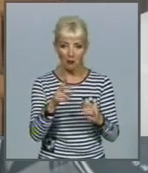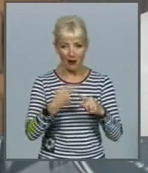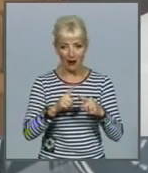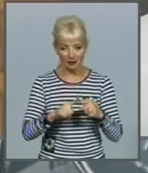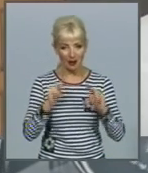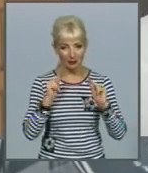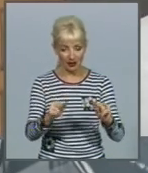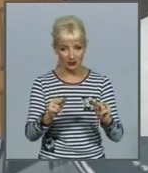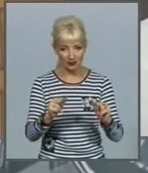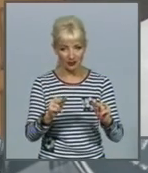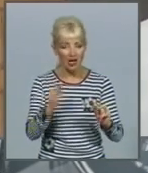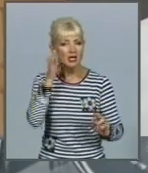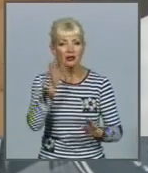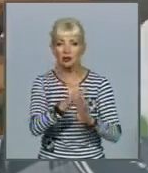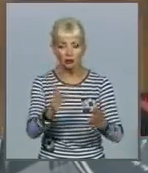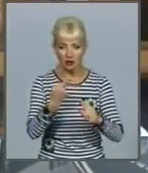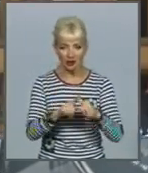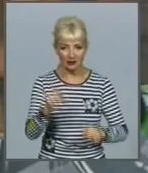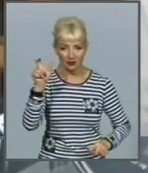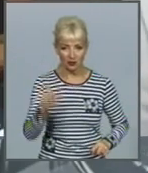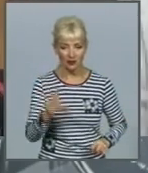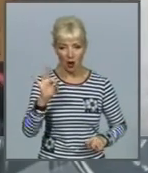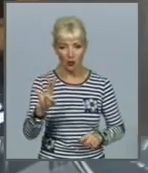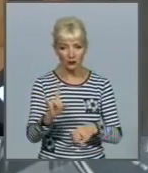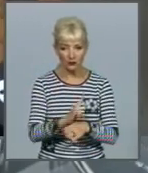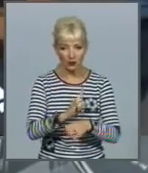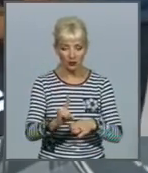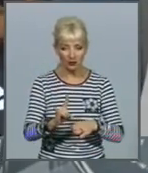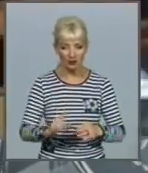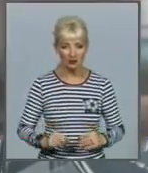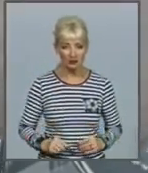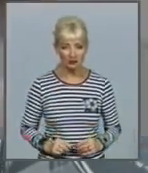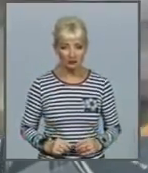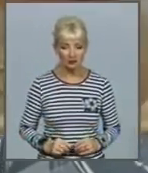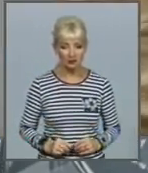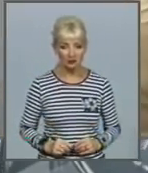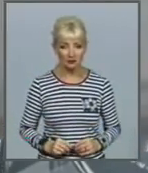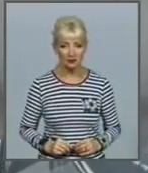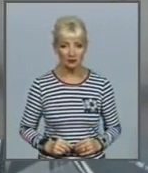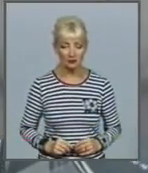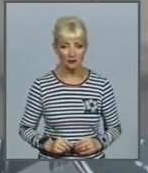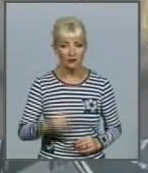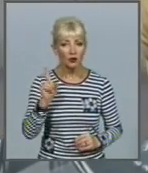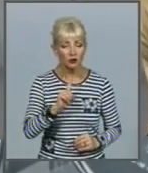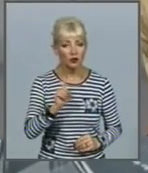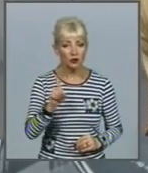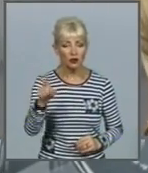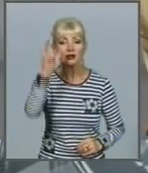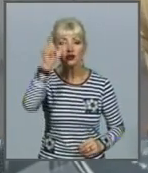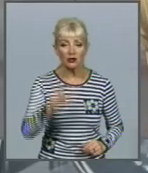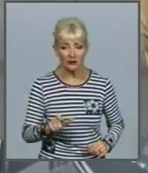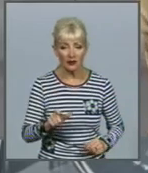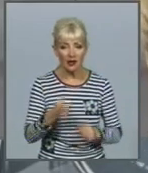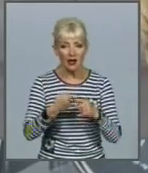человека. Я помощник. Геннадий Кернес. И он скоро будет в Харькове. Пожалуйста. То, что говорит, будет этот человек, это не относится